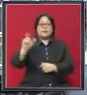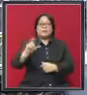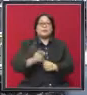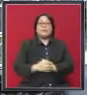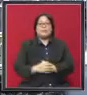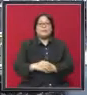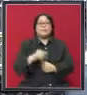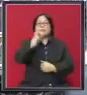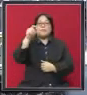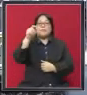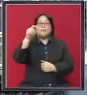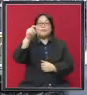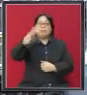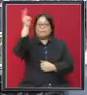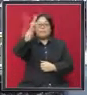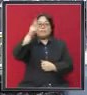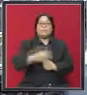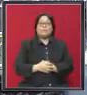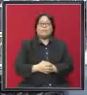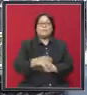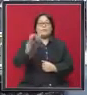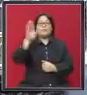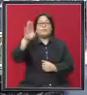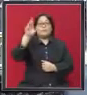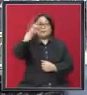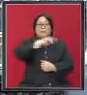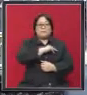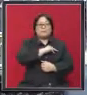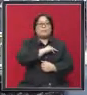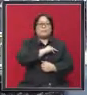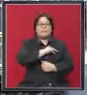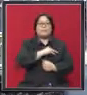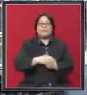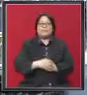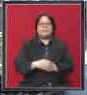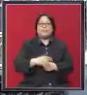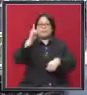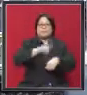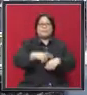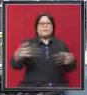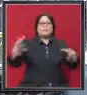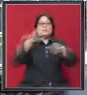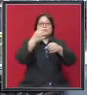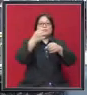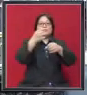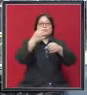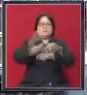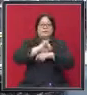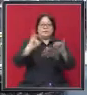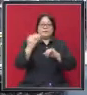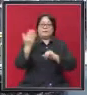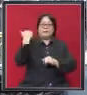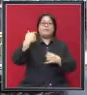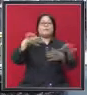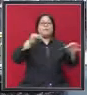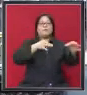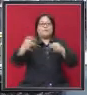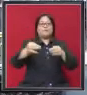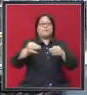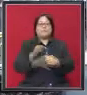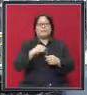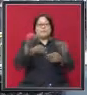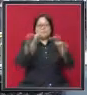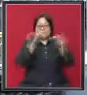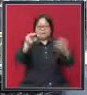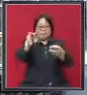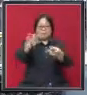Islam bukan milik kerajaan, Yang Berhormat Menteri Ahli Wal Agama, suatu penggulungan pada hari Isnin lepas telah menyatakan, biar